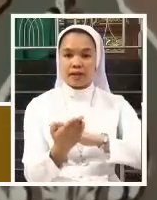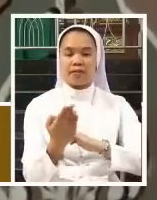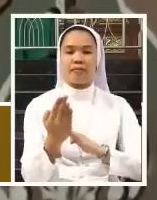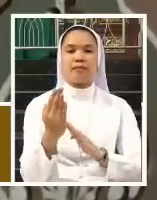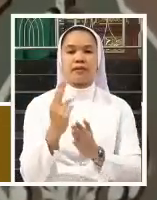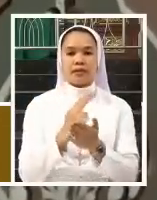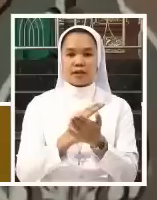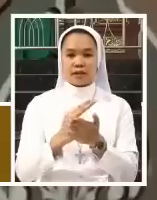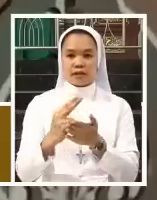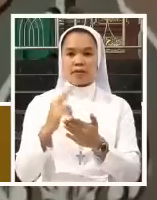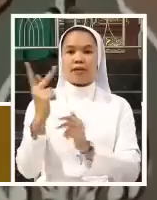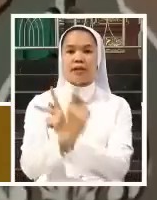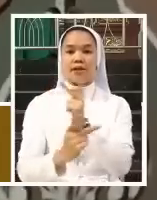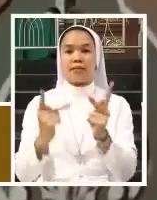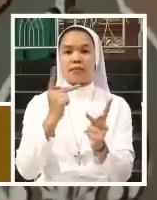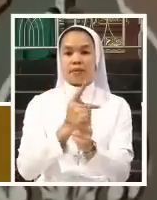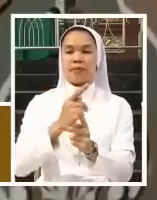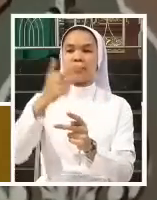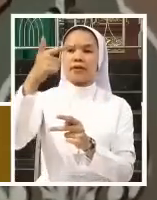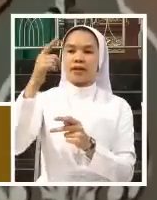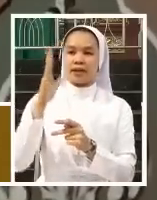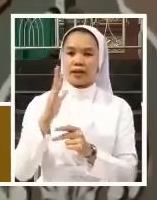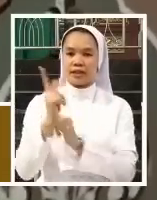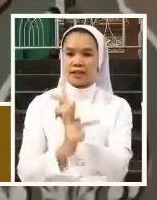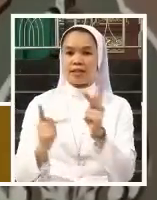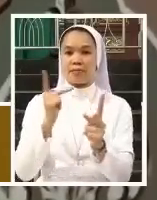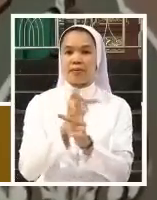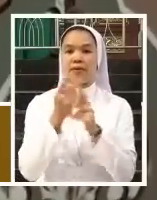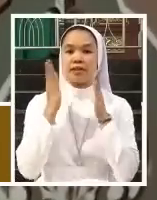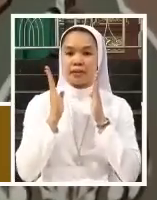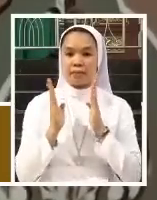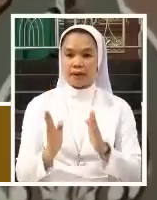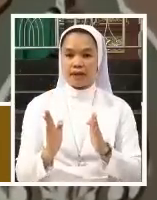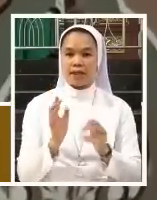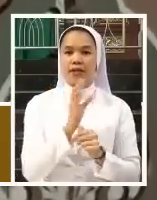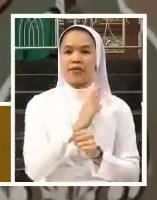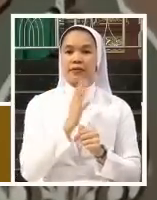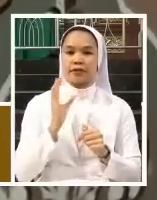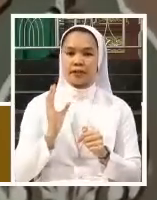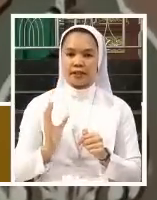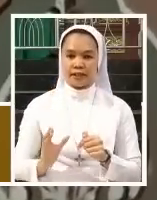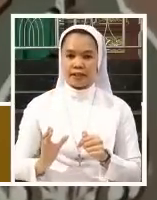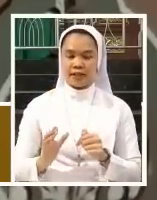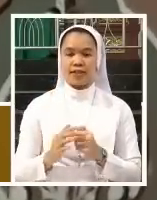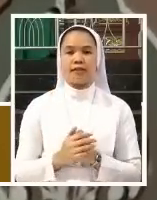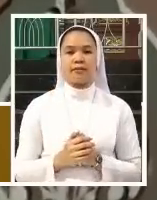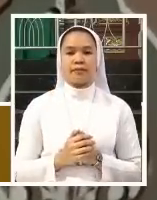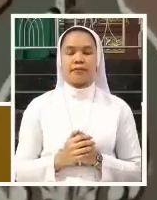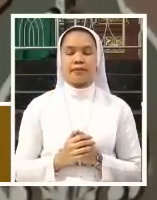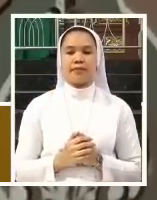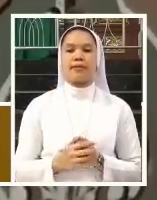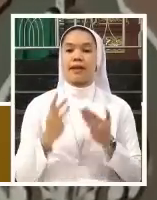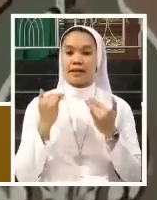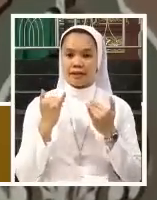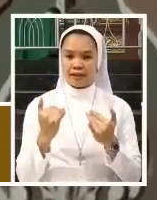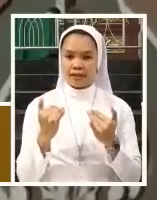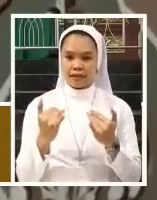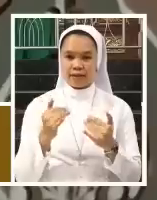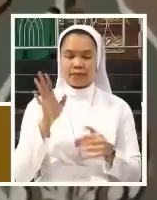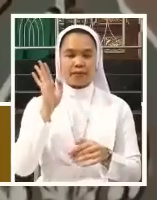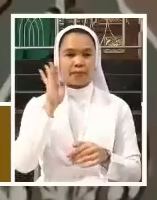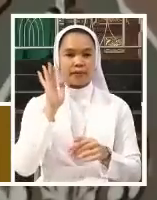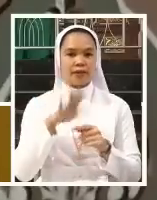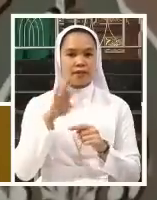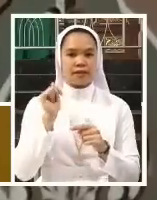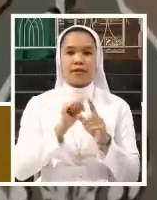nation, God's people, the body of Christ. Ngunyan mga tugang aram niya to,